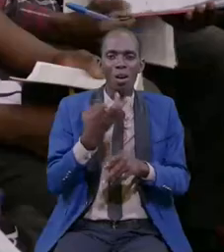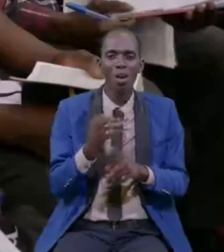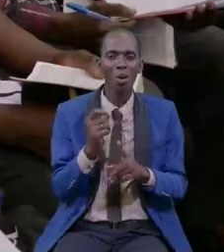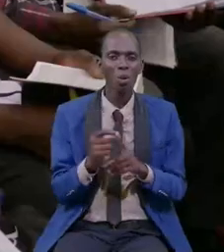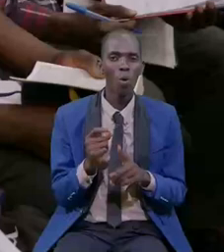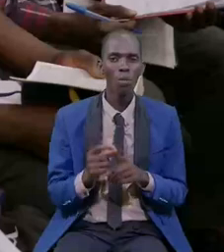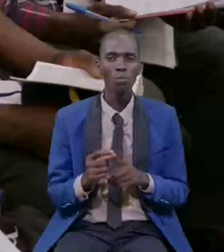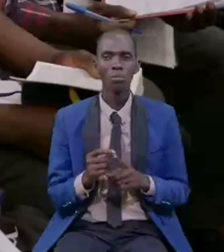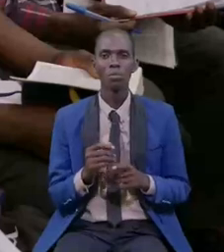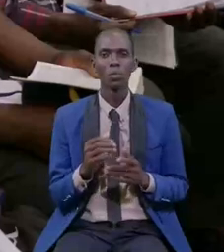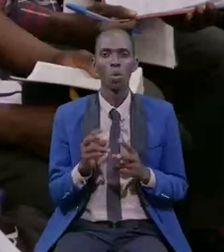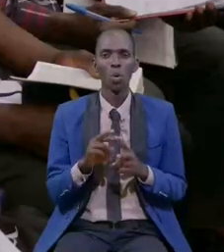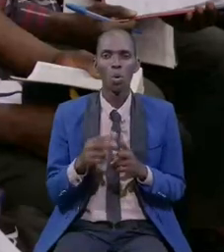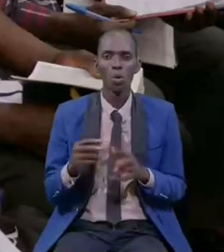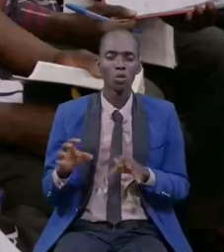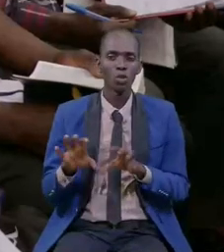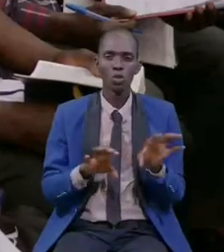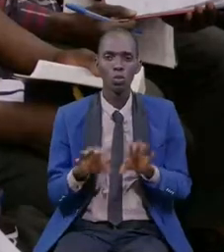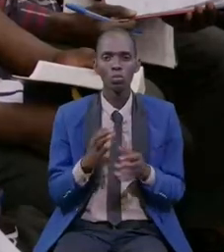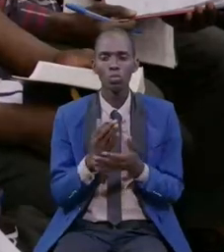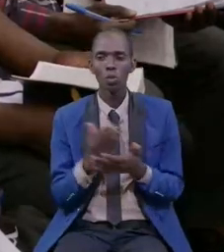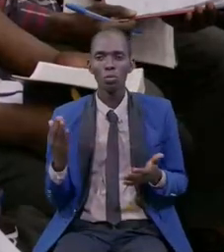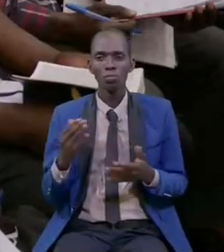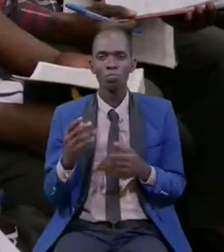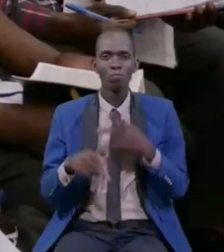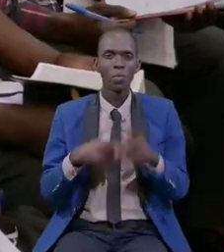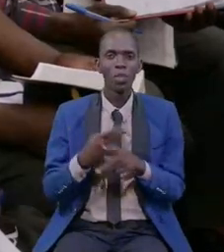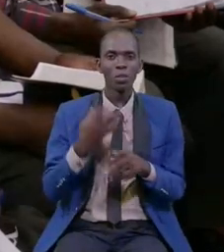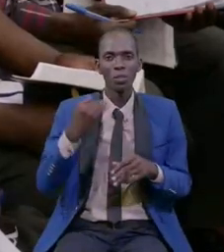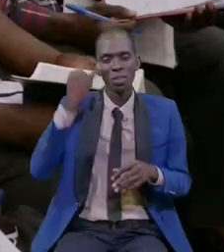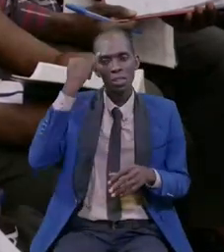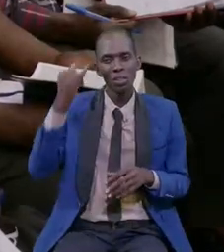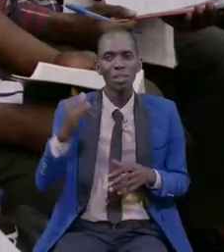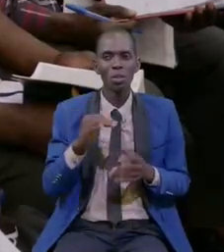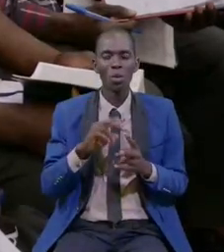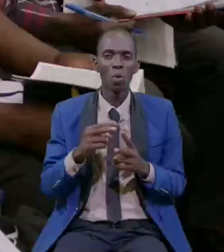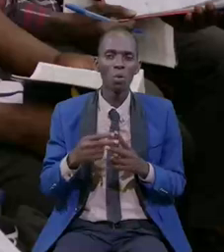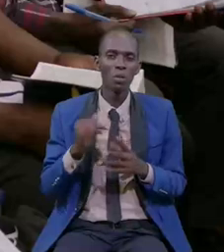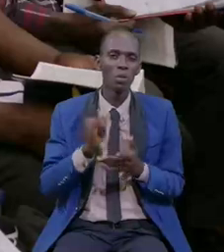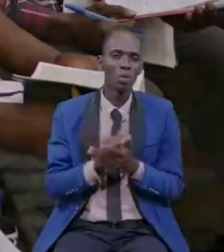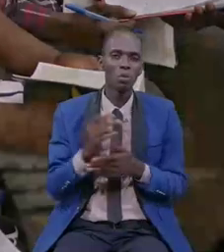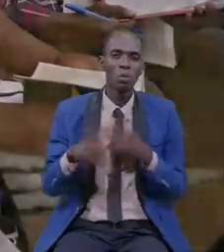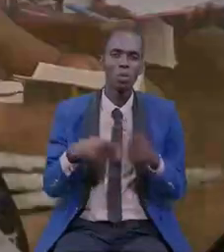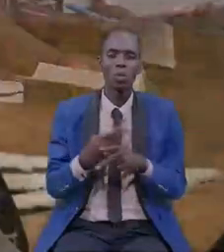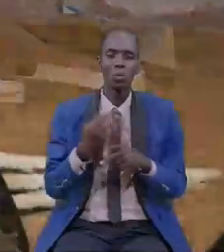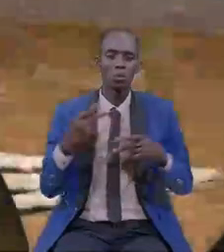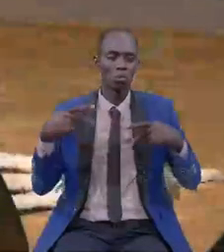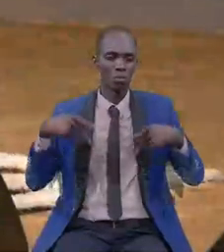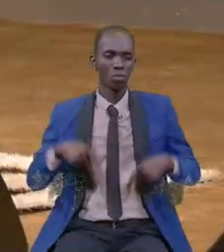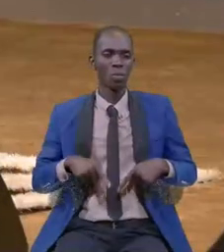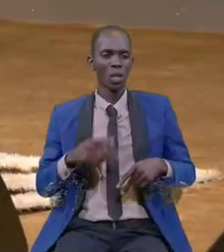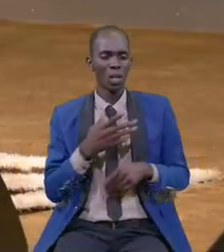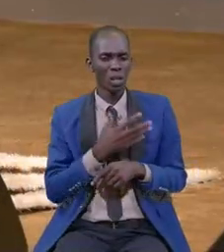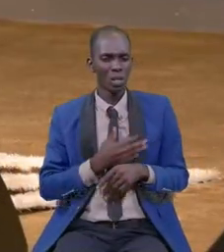menaçantes des idées menaçantes des idées menaçantes des personnalités menaçantes ça ce n'est pas Christ ça qu'est-ce pourquoi vous